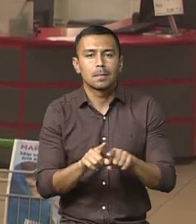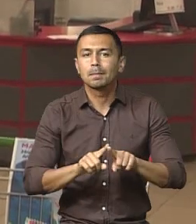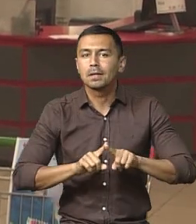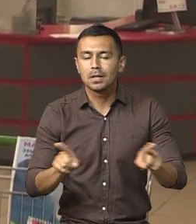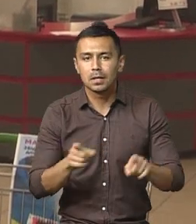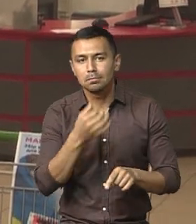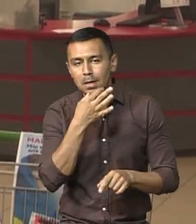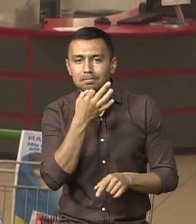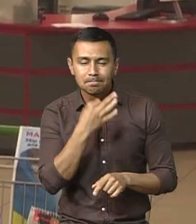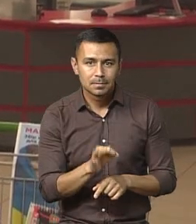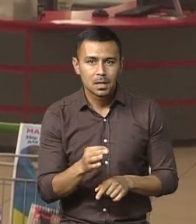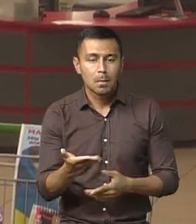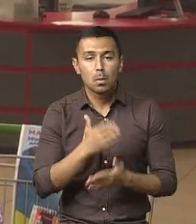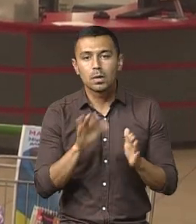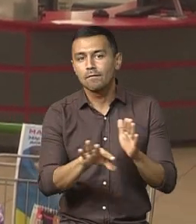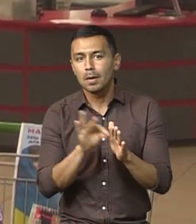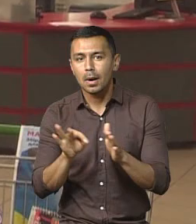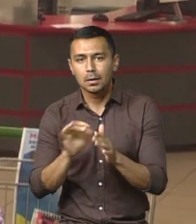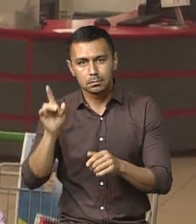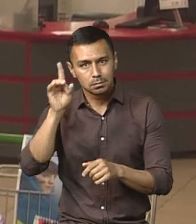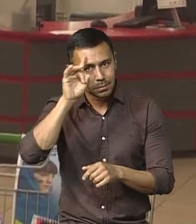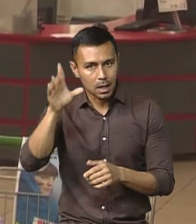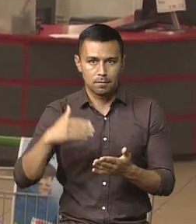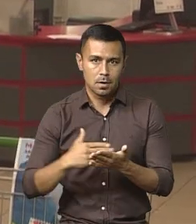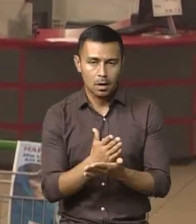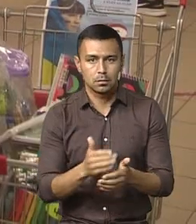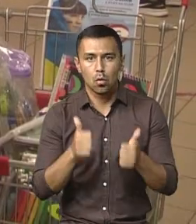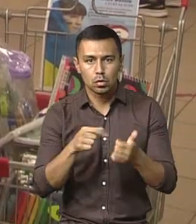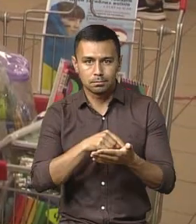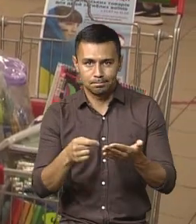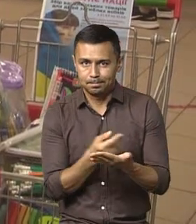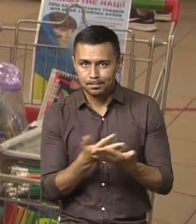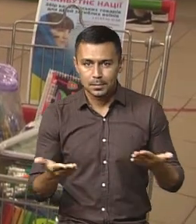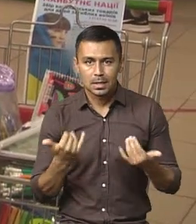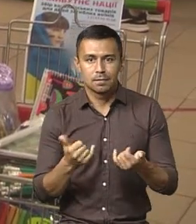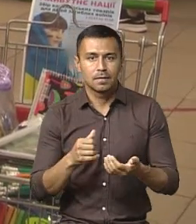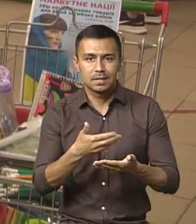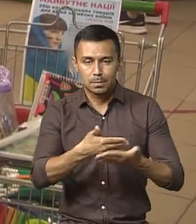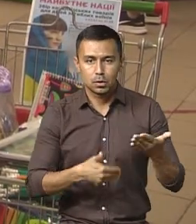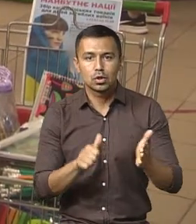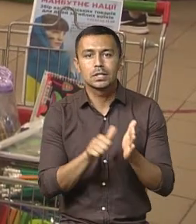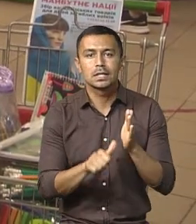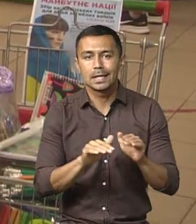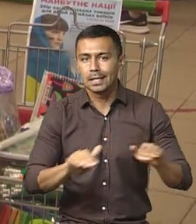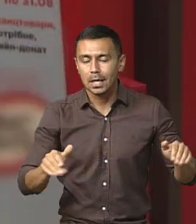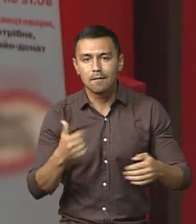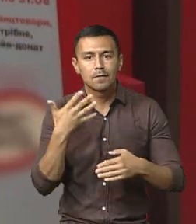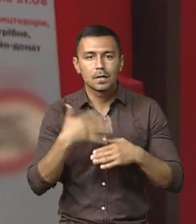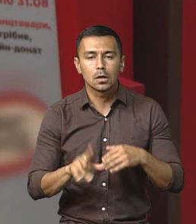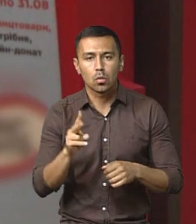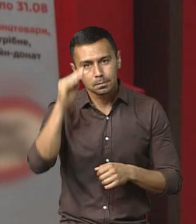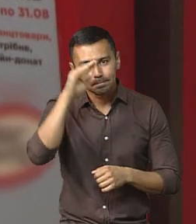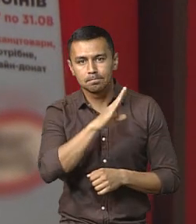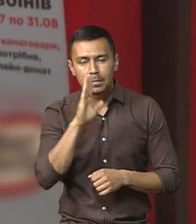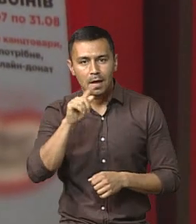специфічних вподобань, але ми будемо вибирати трендові, якісні, класні канцтовари. Наразі в списку дітей 60 школярів, які втратили когось із батьків